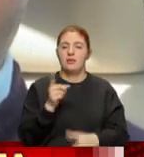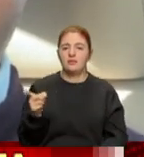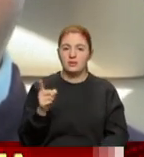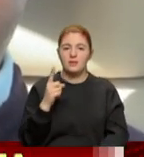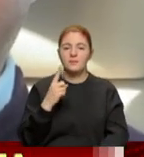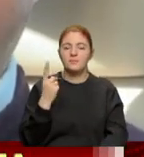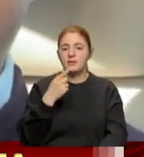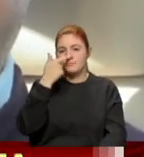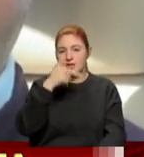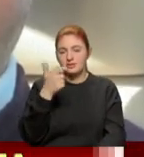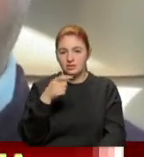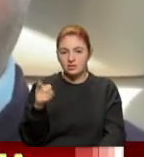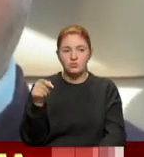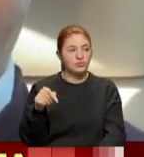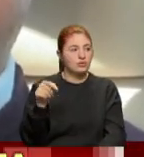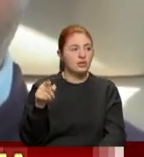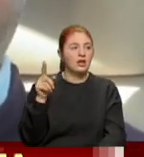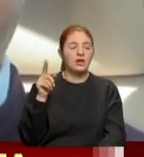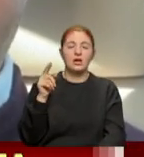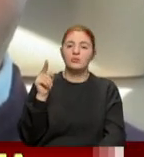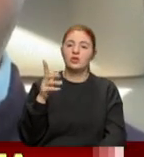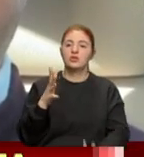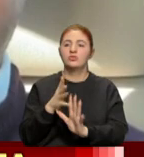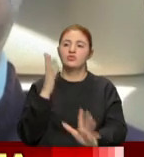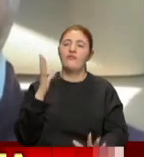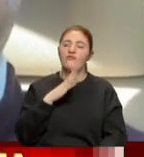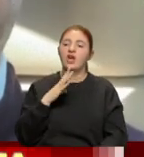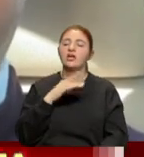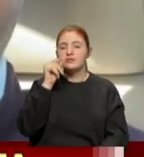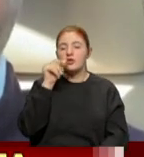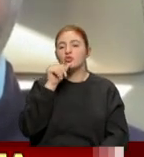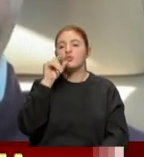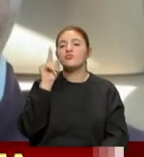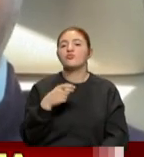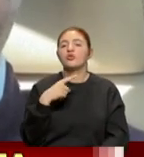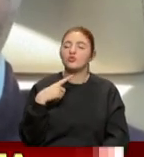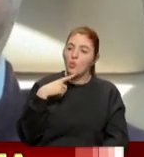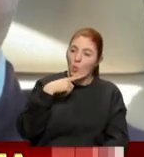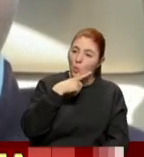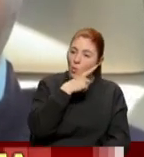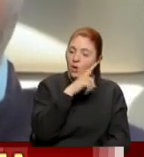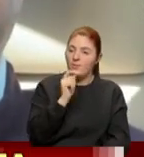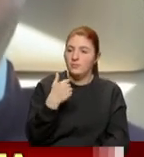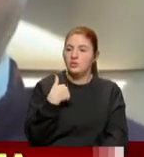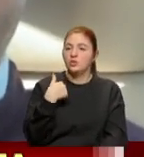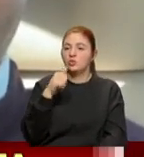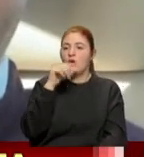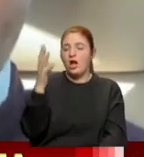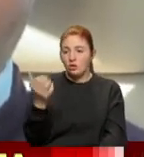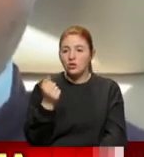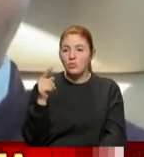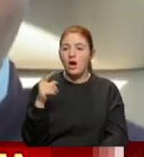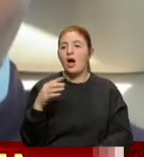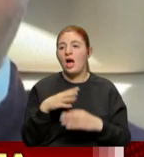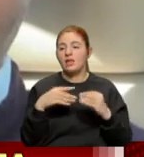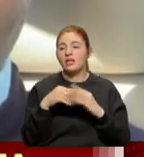Bir benzin istasyonundayız. Burada kuyruklar var. İnsanlar su bulmakta güçlük çekiyoruz. Şu anda su alıyoruz ki bu